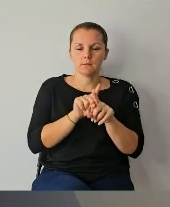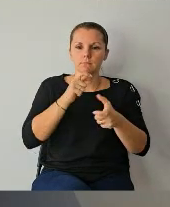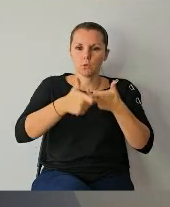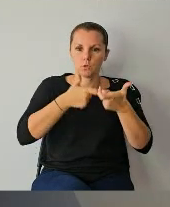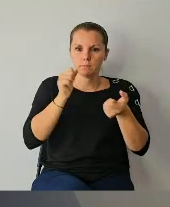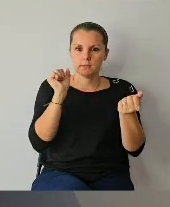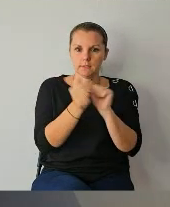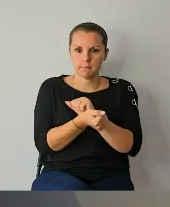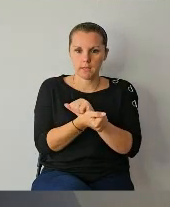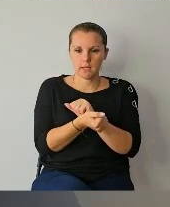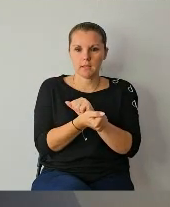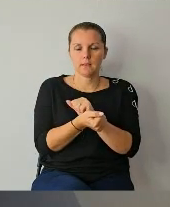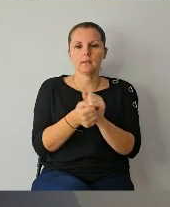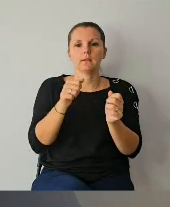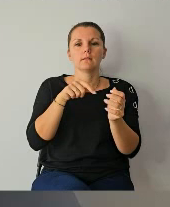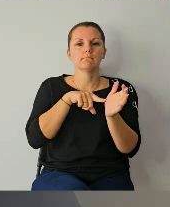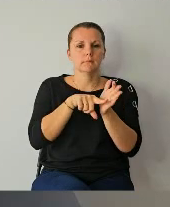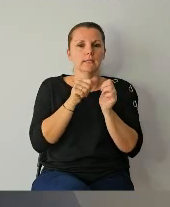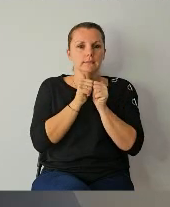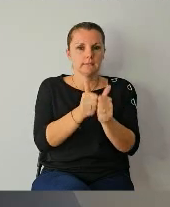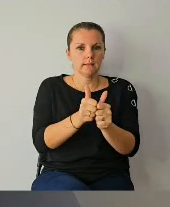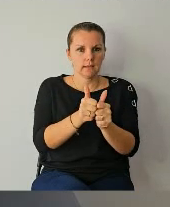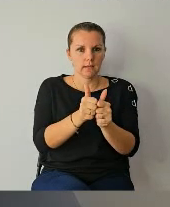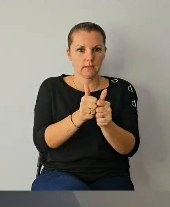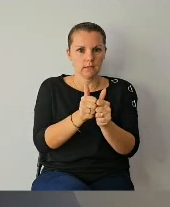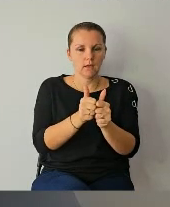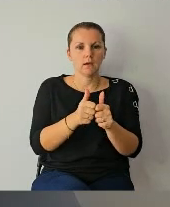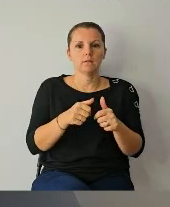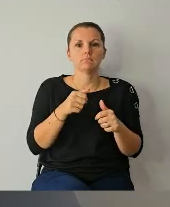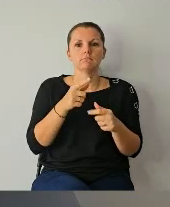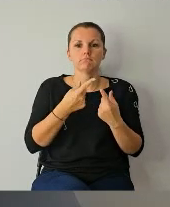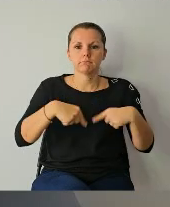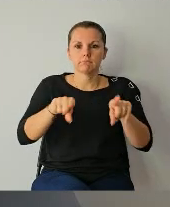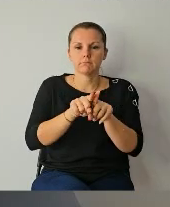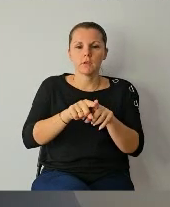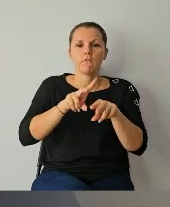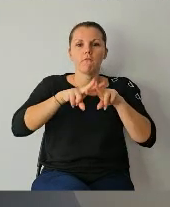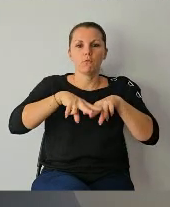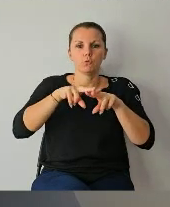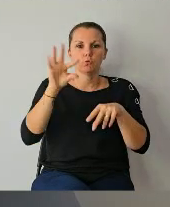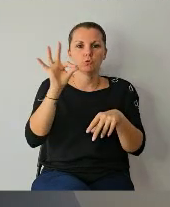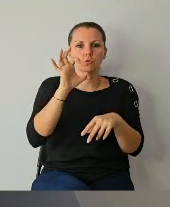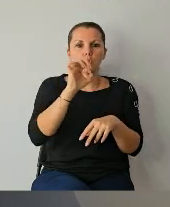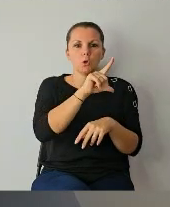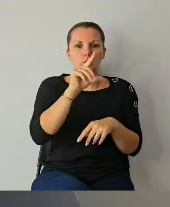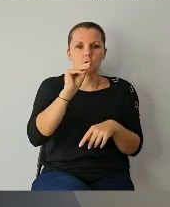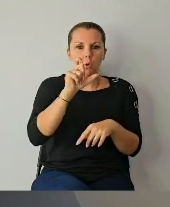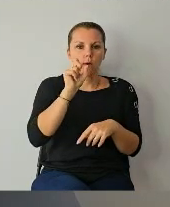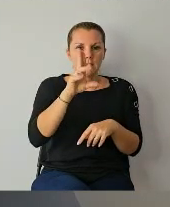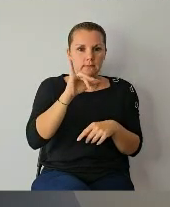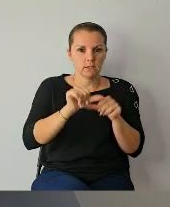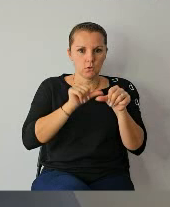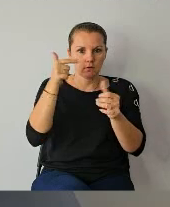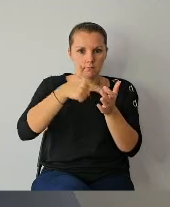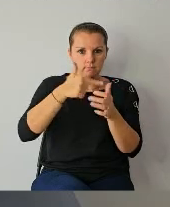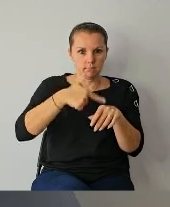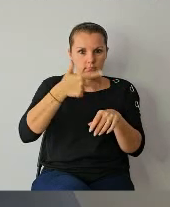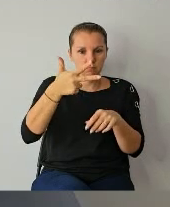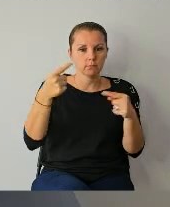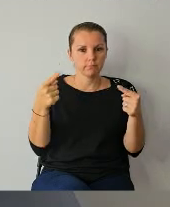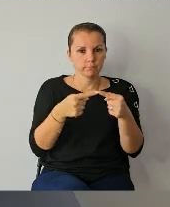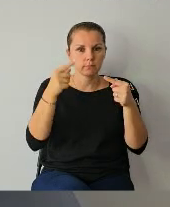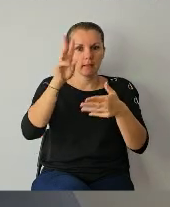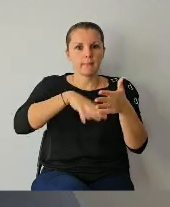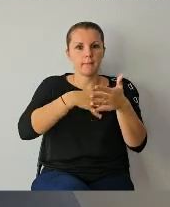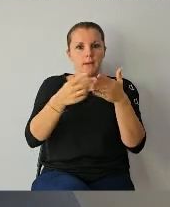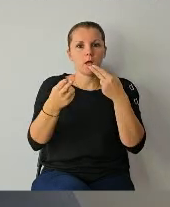Dokonuje się zmian na przedsięwzięciach realizowanych w ramach Funduszu Sołeckiego w 2023 roku zgodnie z tabelą numer